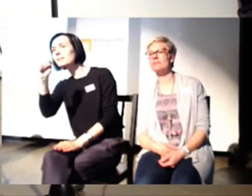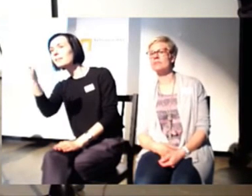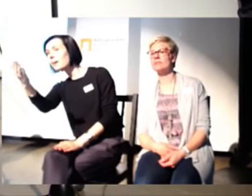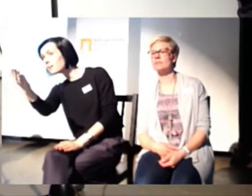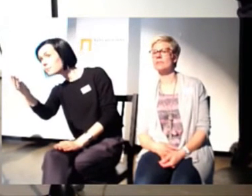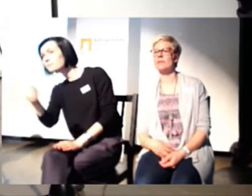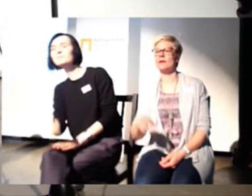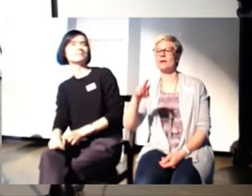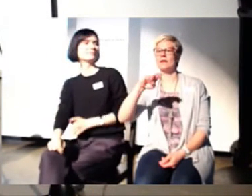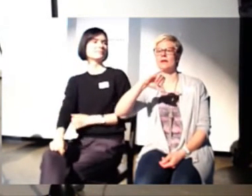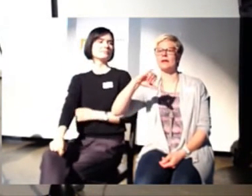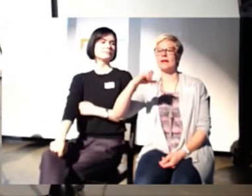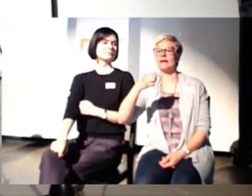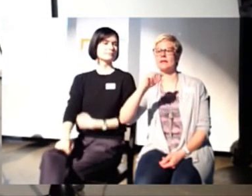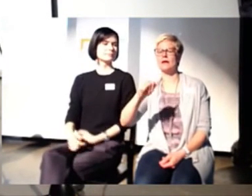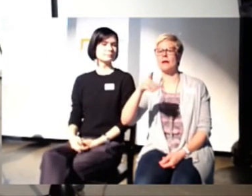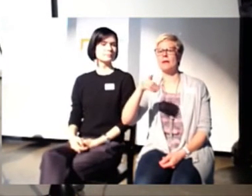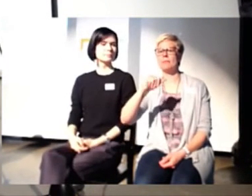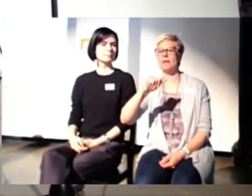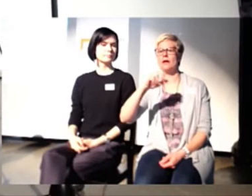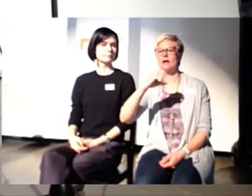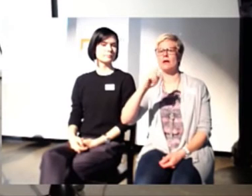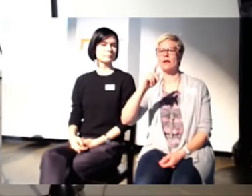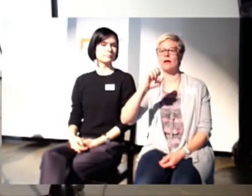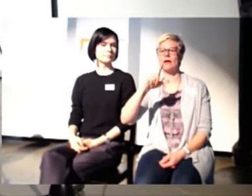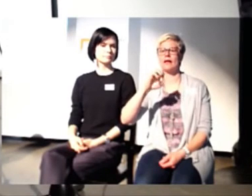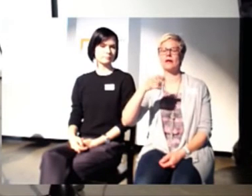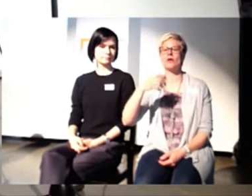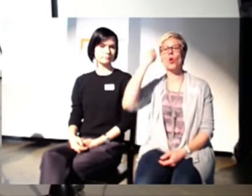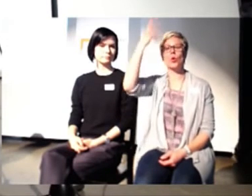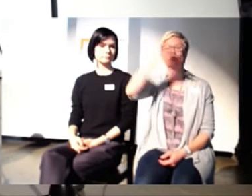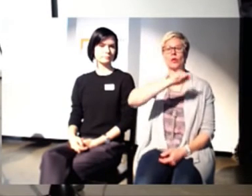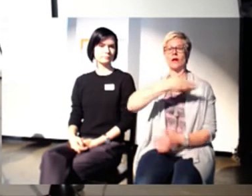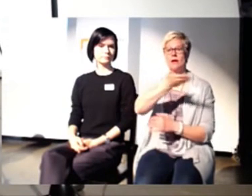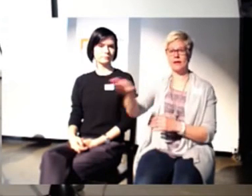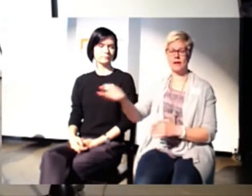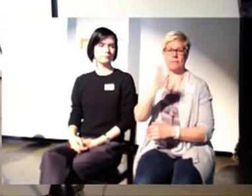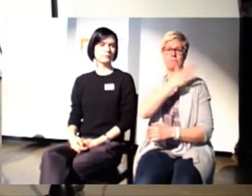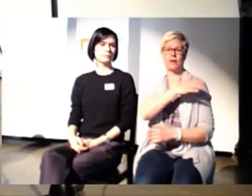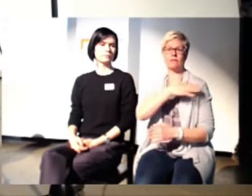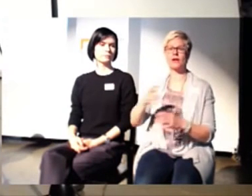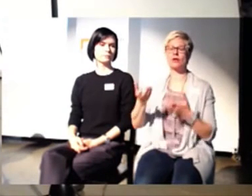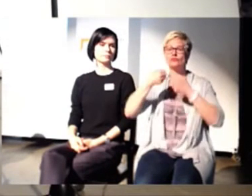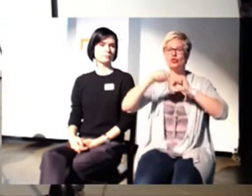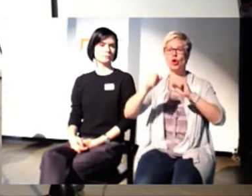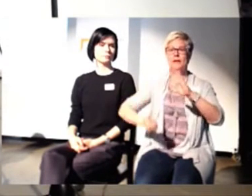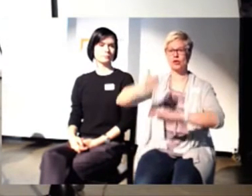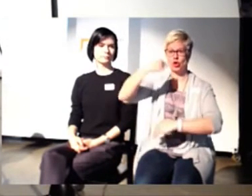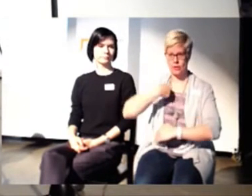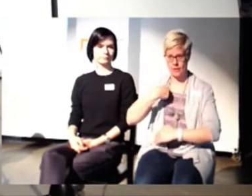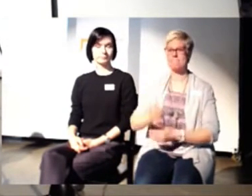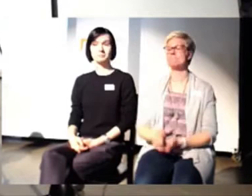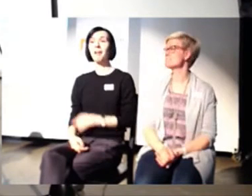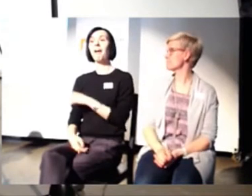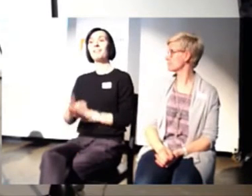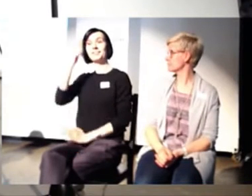Pakkoleen, kulttuuri- ja kaikille palvelun toiminnanjohtaja. Riitta Pakkoleen on kulttuuri- ja kaikille palvelun toiminnanjohtaja. Minun